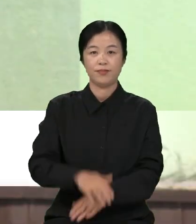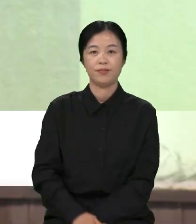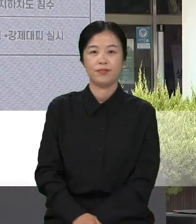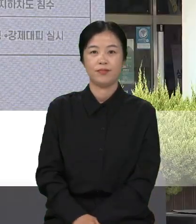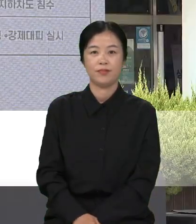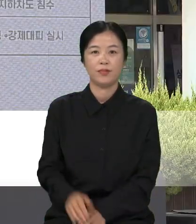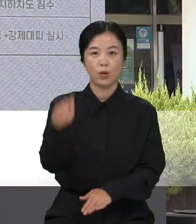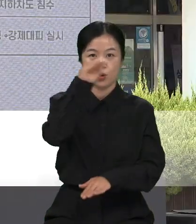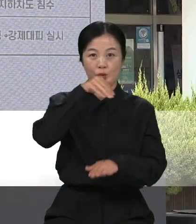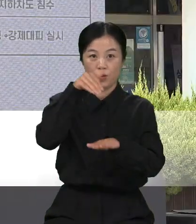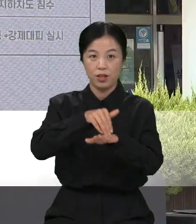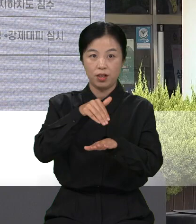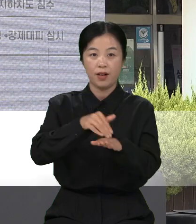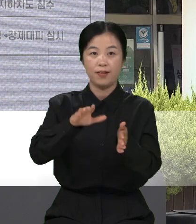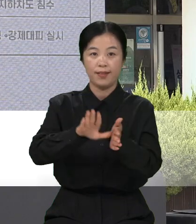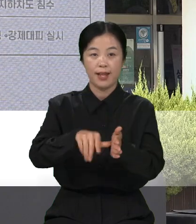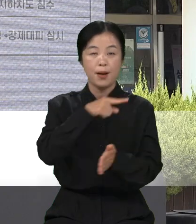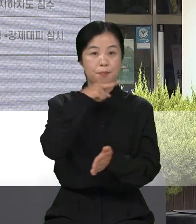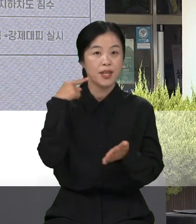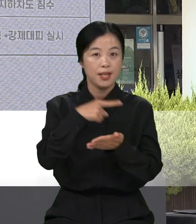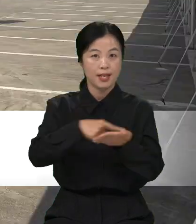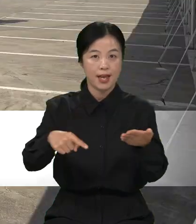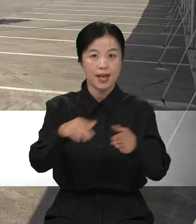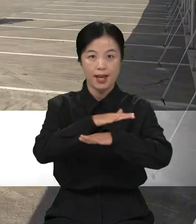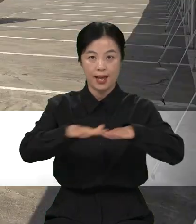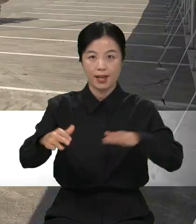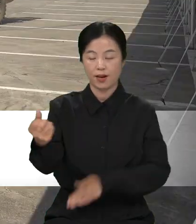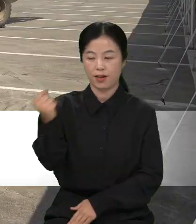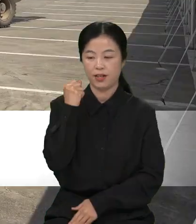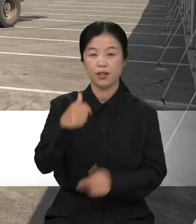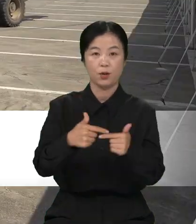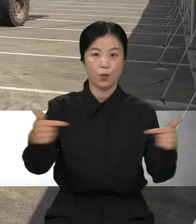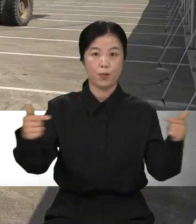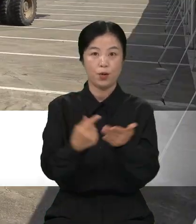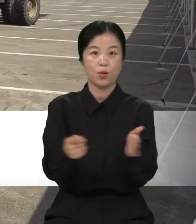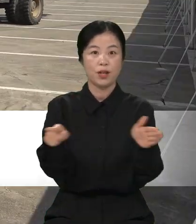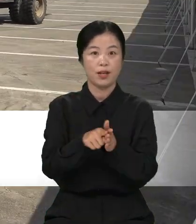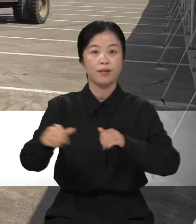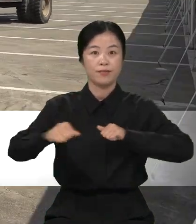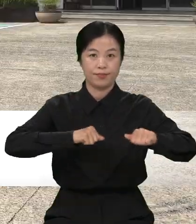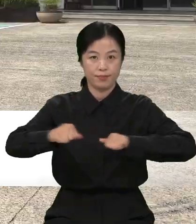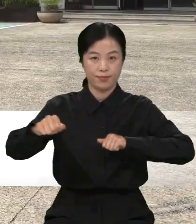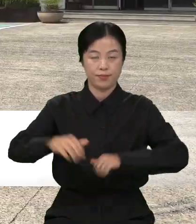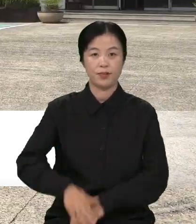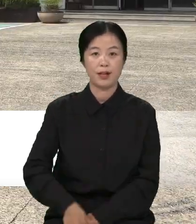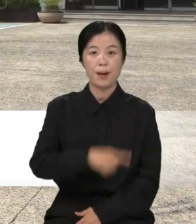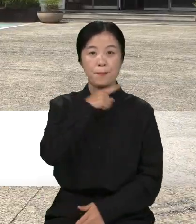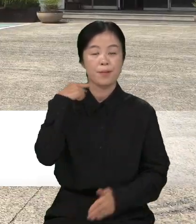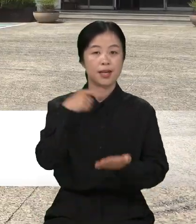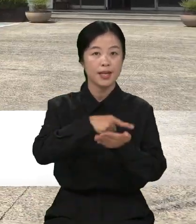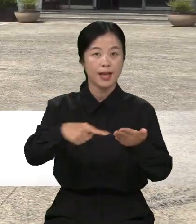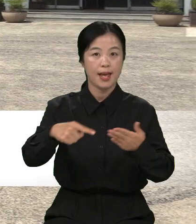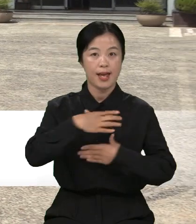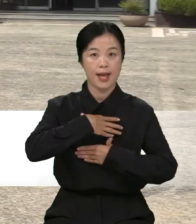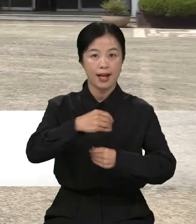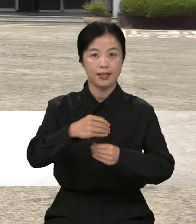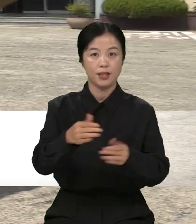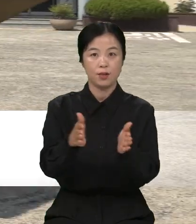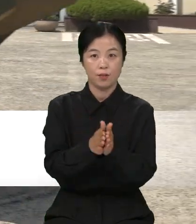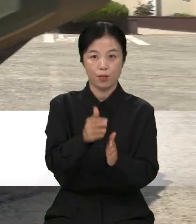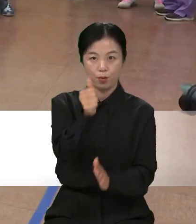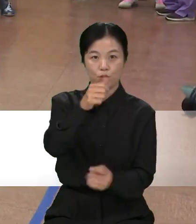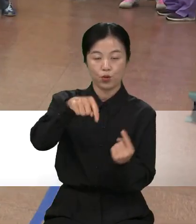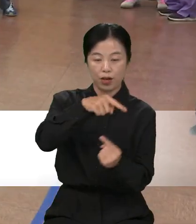이번 훈련은 자연재난에 대한 대처능력을 높이기 위해 실시됐으며 포항시 재난안전대책본부